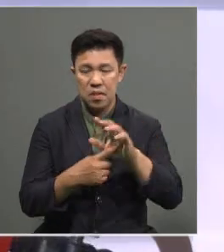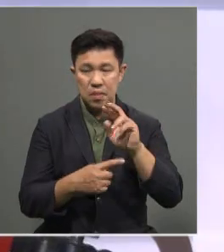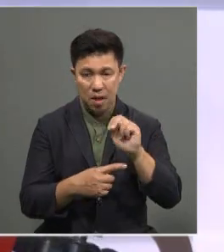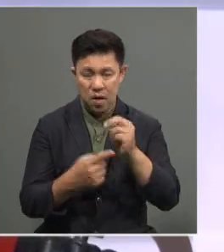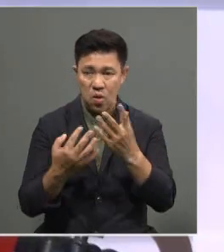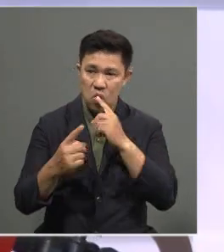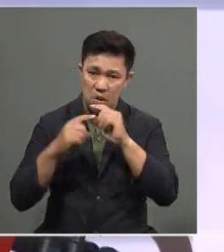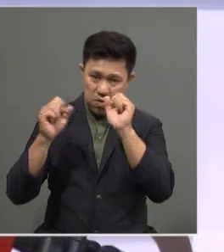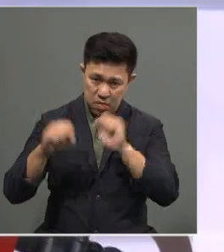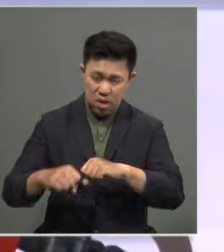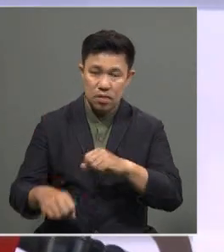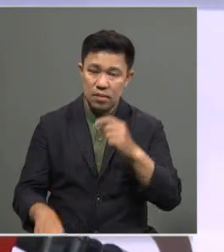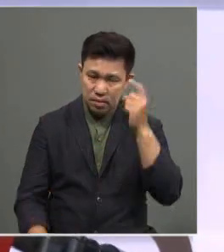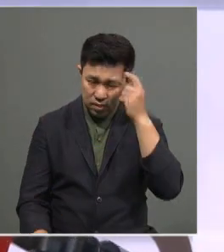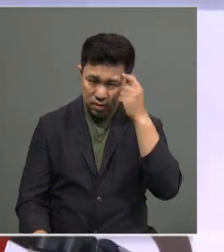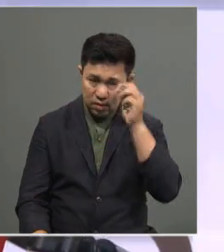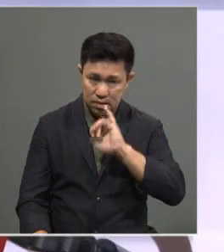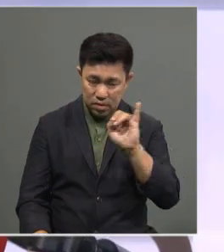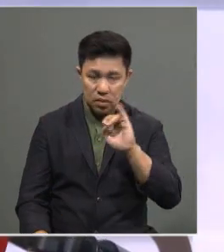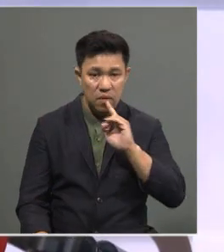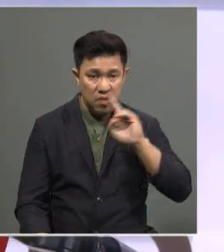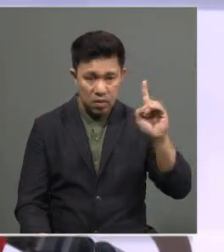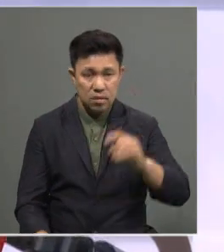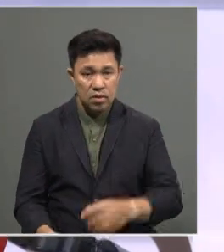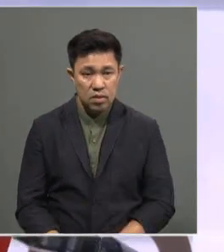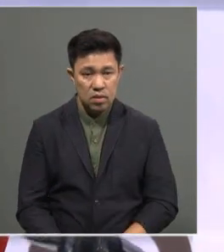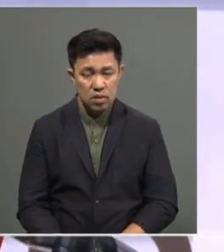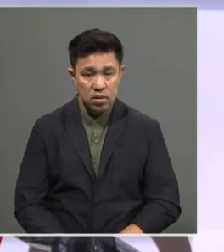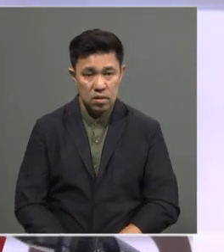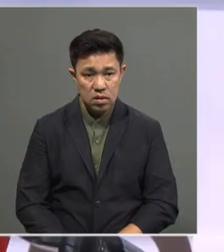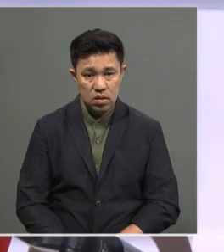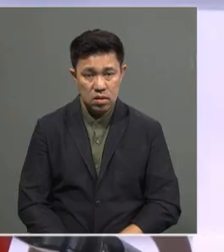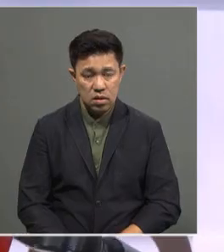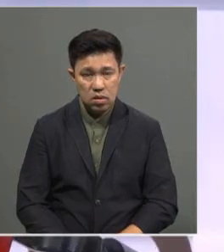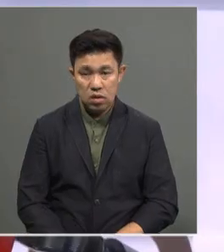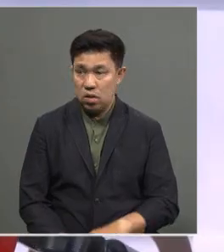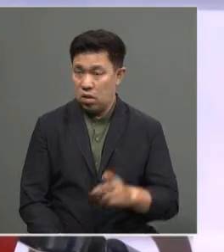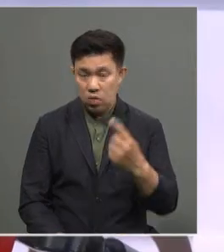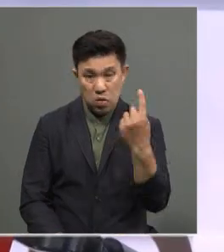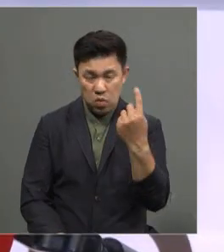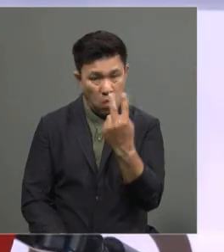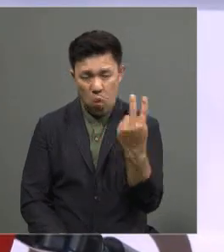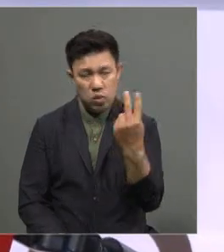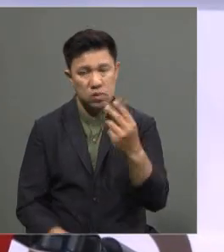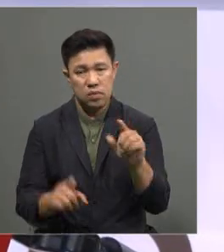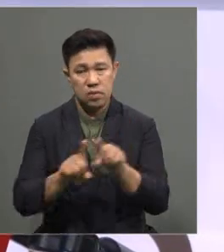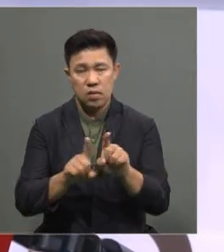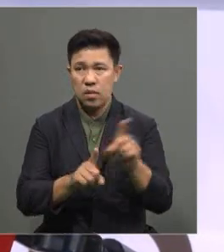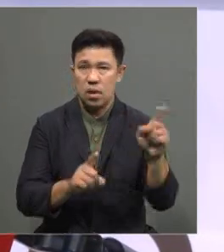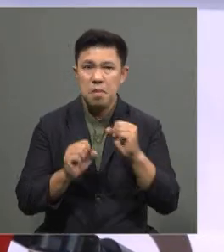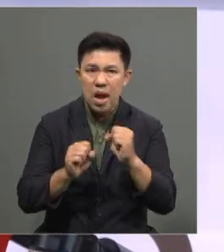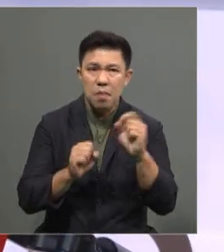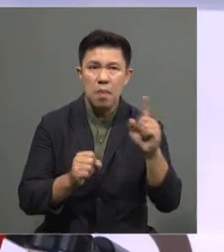เดี๋ยวรอคอนเฟิร์มแต่คอนเฟิร์มอยู่แล้วแหละว่าดำเนินคดีแน ่ทั้งสองคนเดียวเ ลยทั้งสองคนครับ ข้อหา พยายามช่อโก